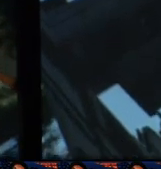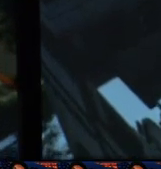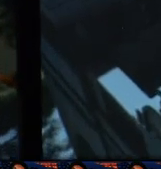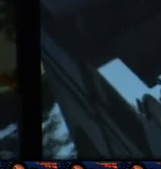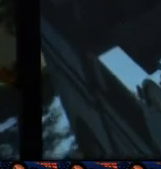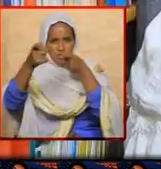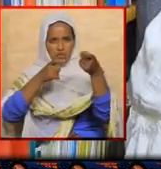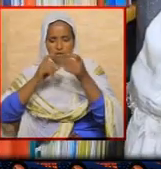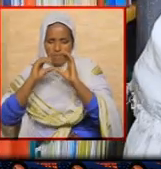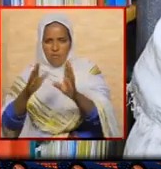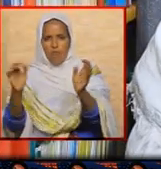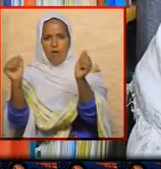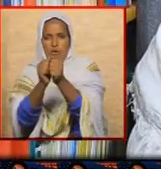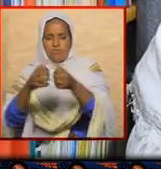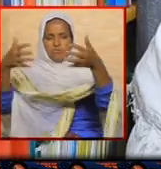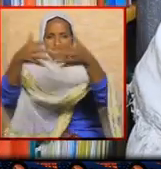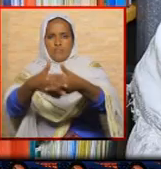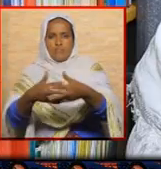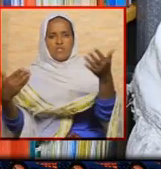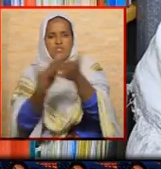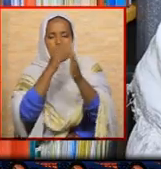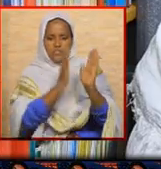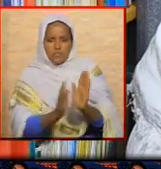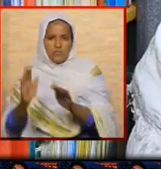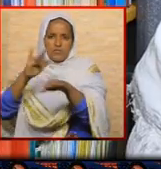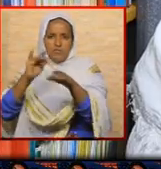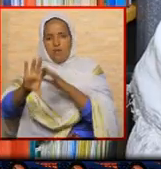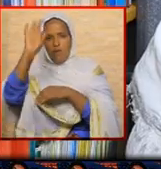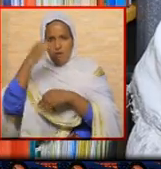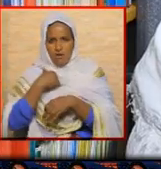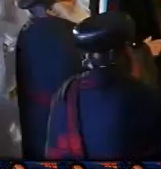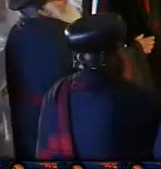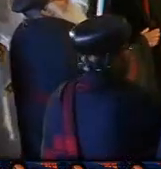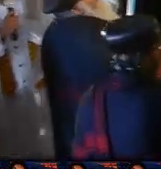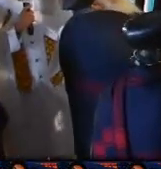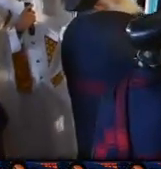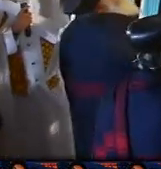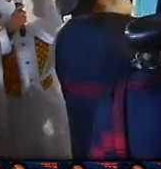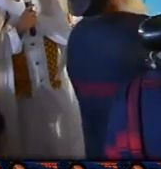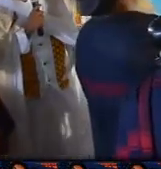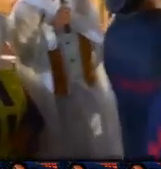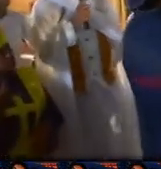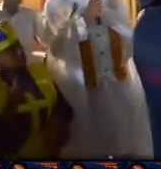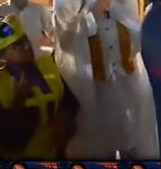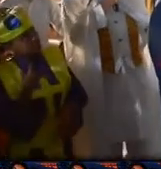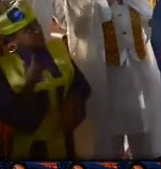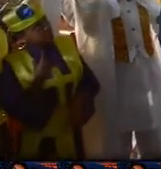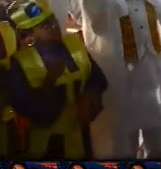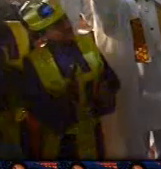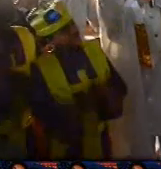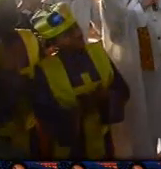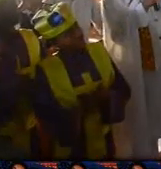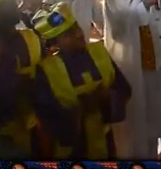ጋር በመተባበር የእድሳት ዝግጅት ላይ ይገኛል። እድሳቱን ለማከናወን የሚያስችል ሰነድም በ100ኛ